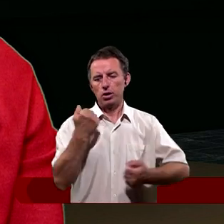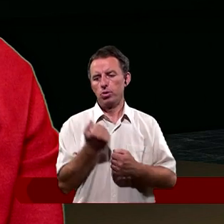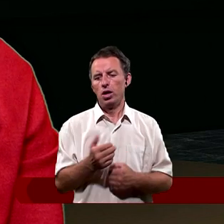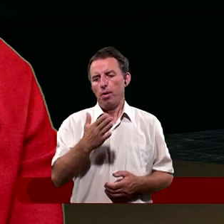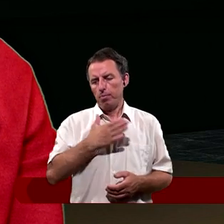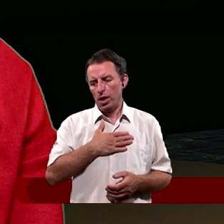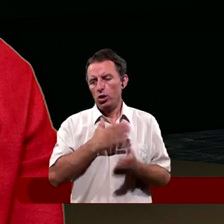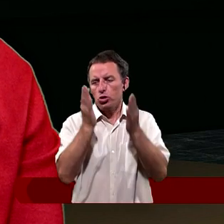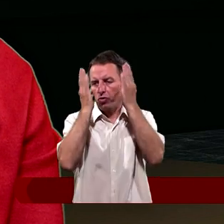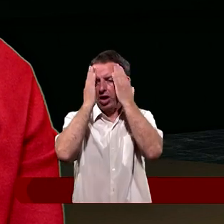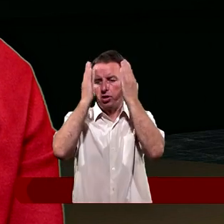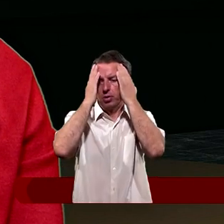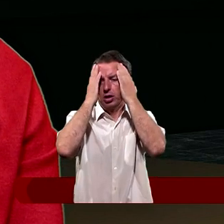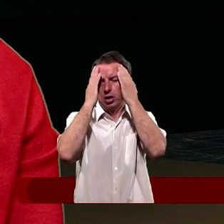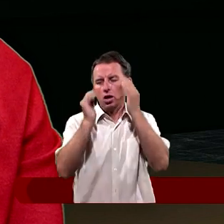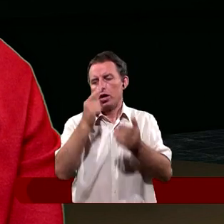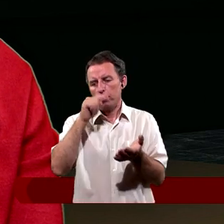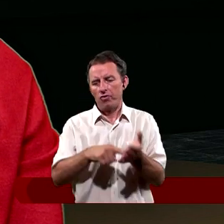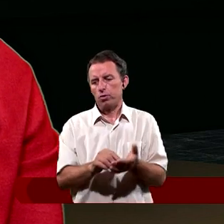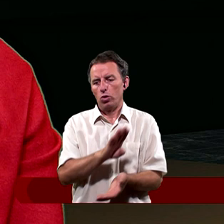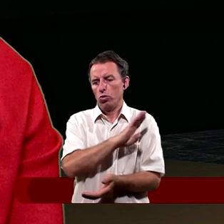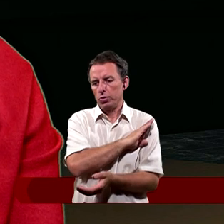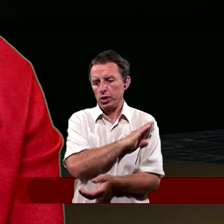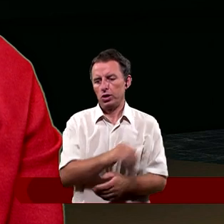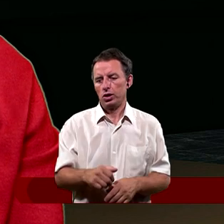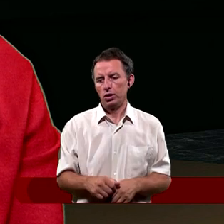żebyśmy mieli świadomość, do czego mamy zdążać.